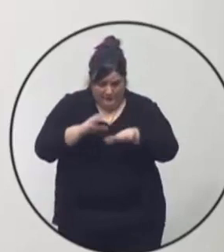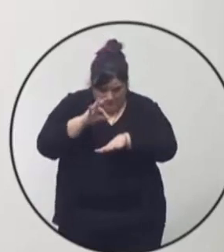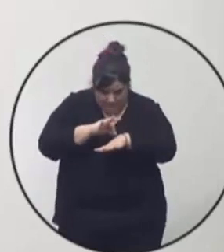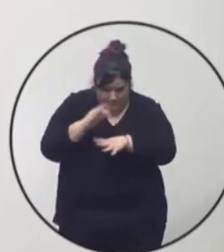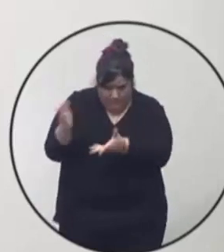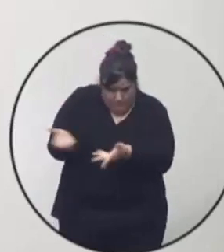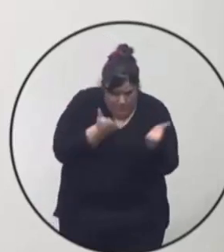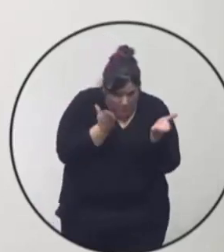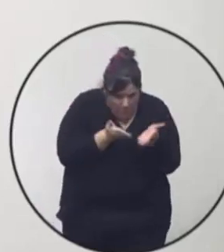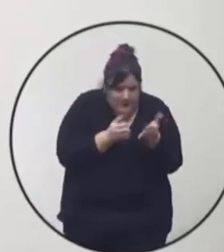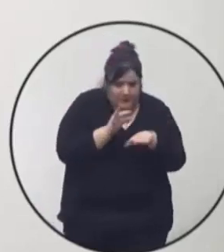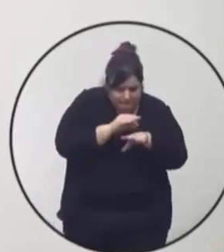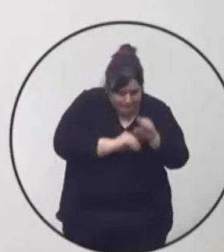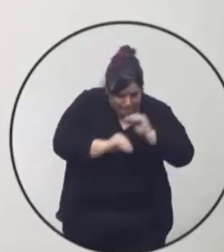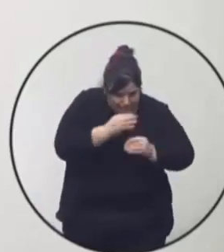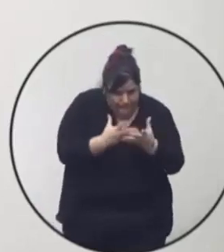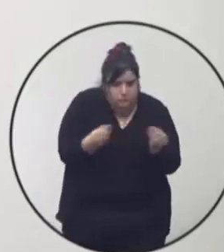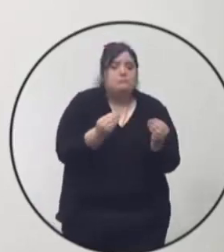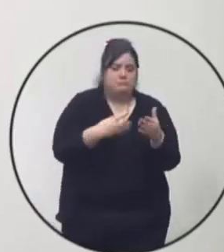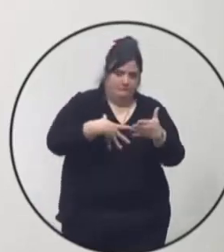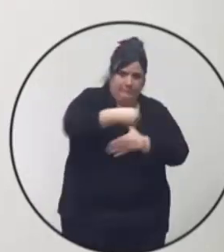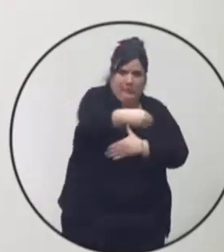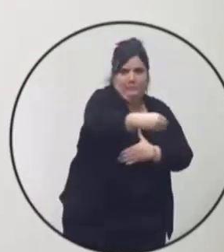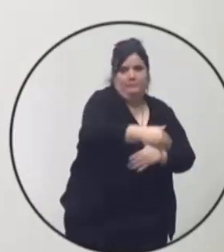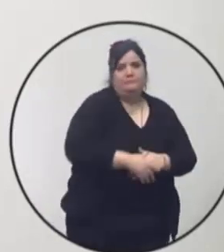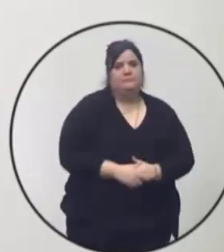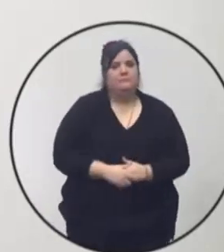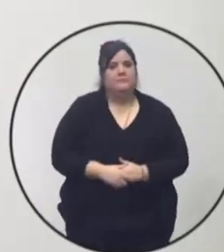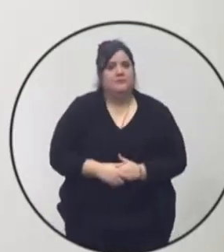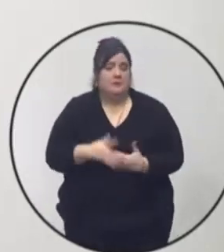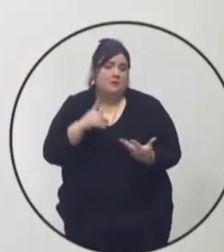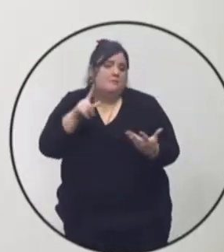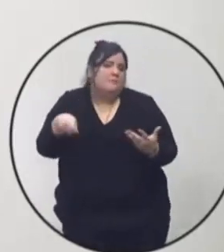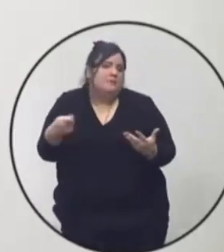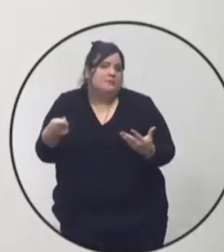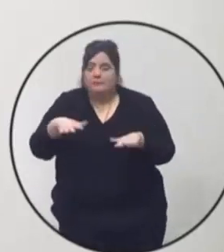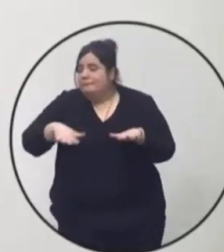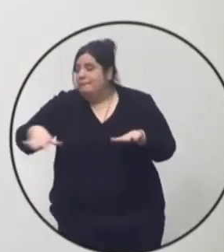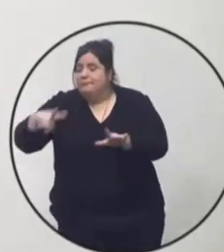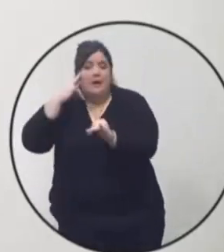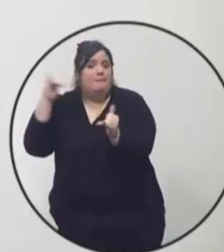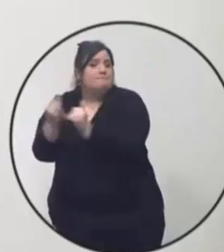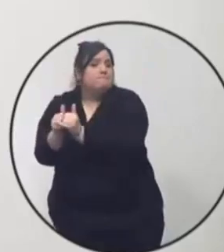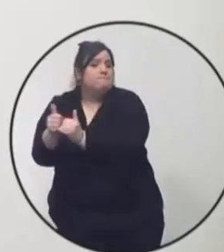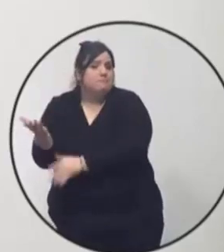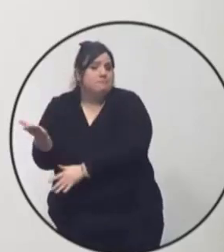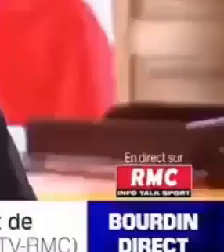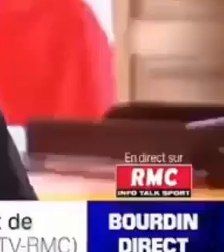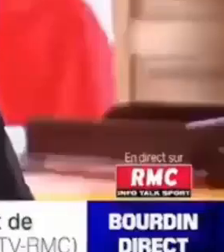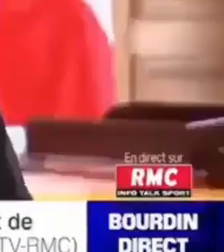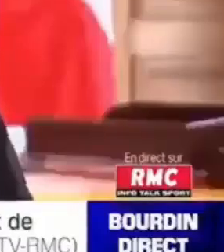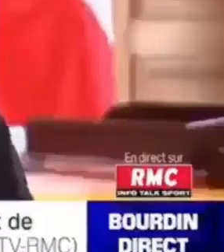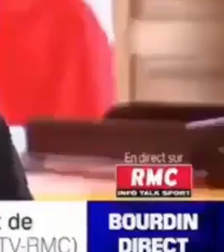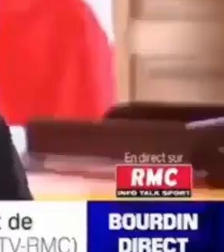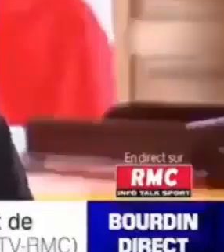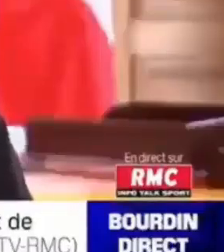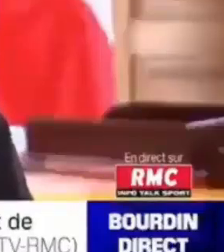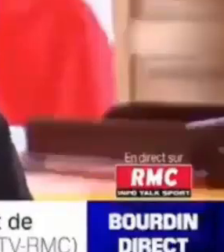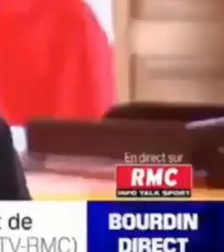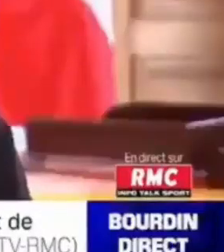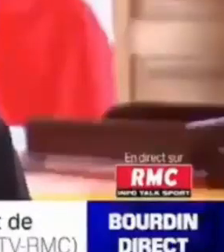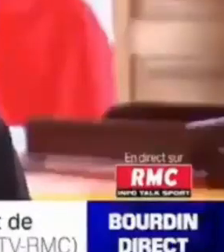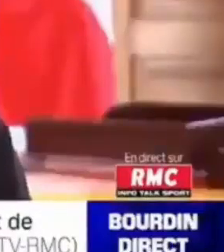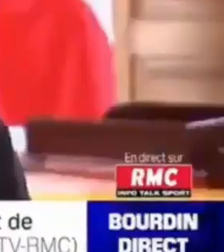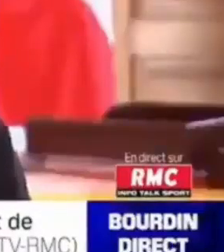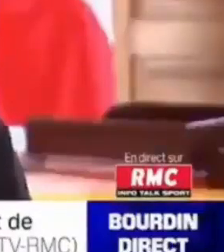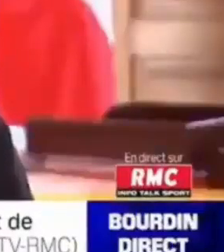les plus personne je vous remercie d'avoir regardé cette vidéo je vous donne donc rendez vous pour une prochaine vidéo et vous savez quoi moi je